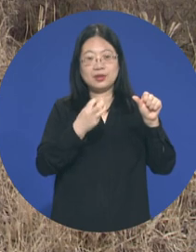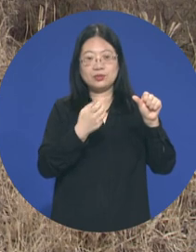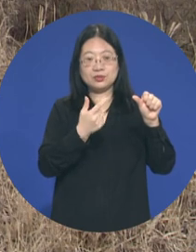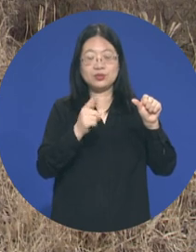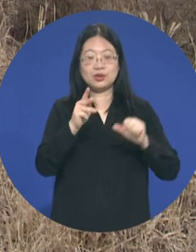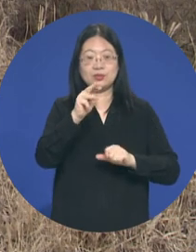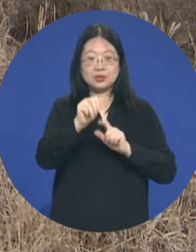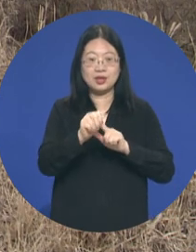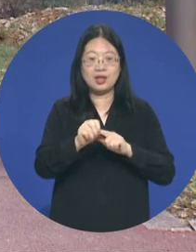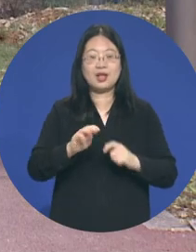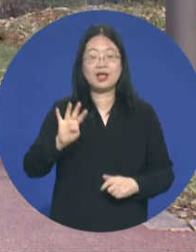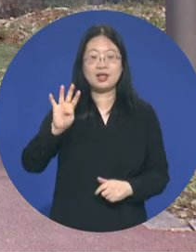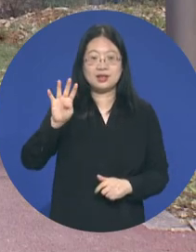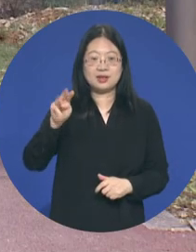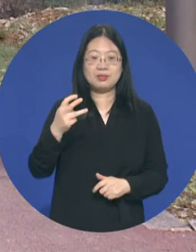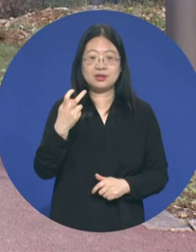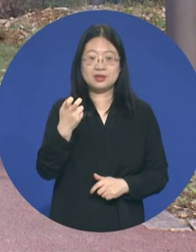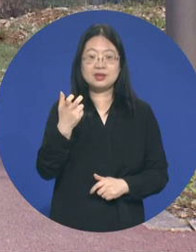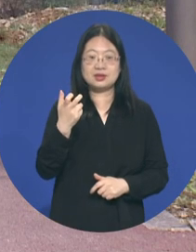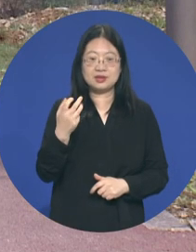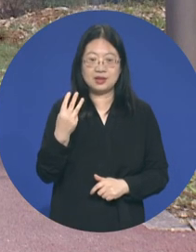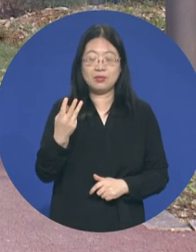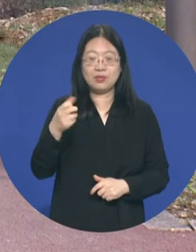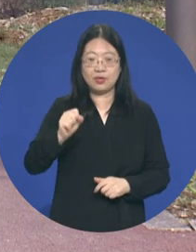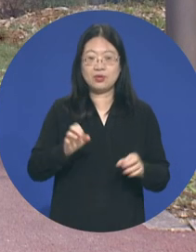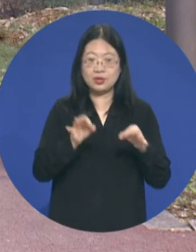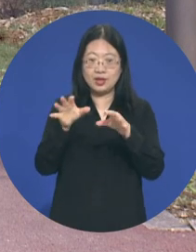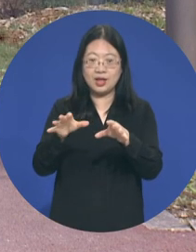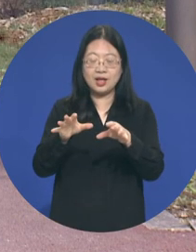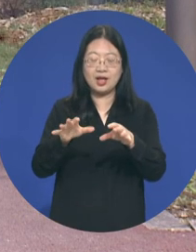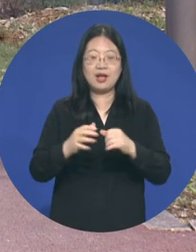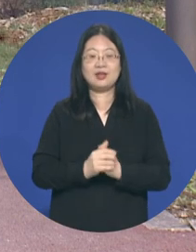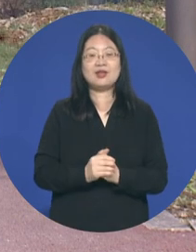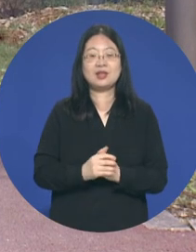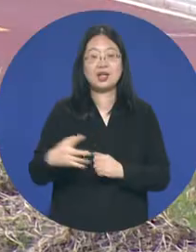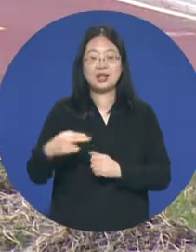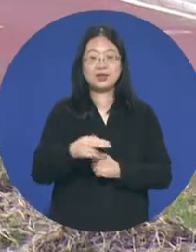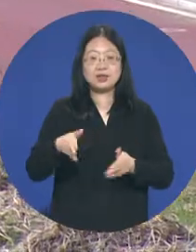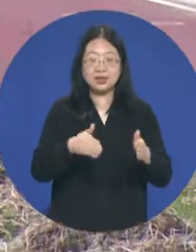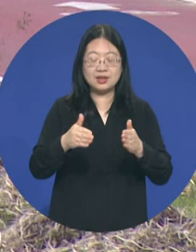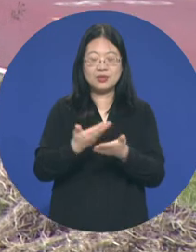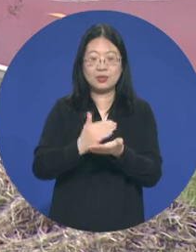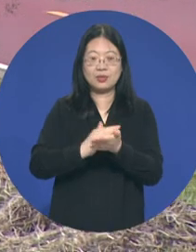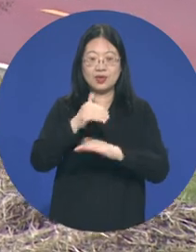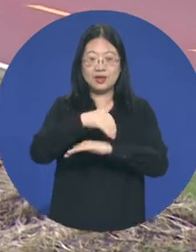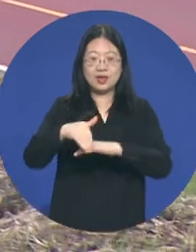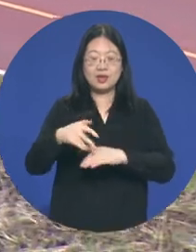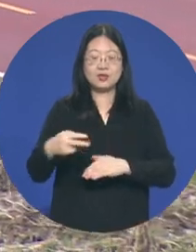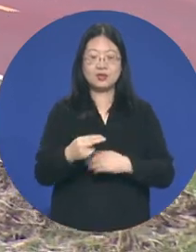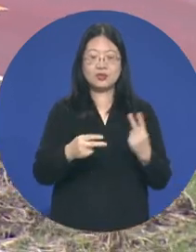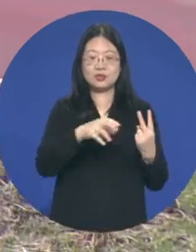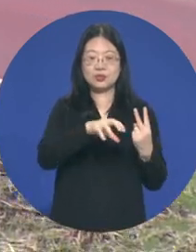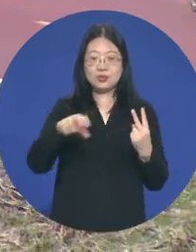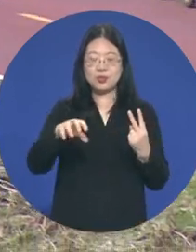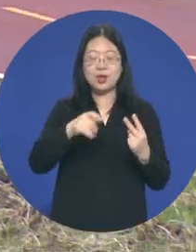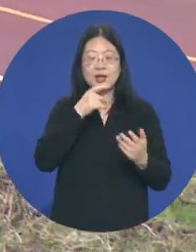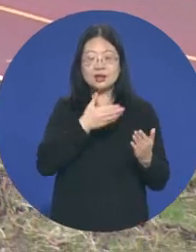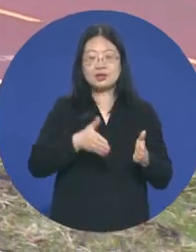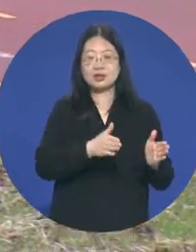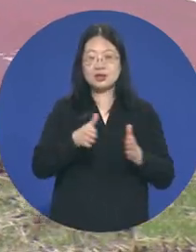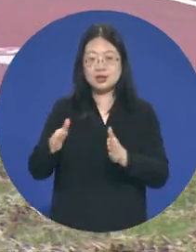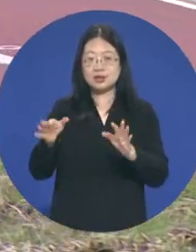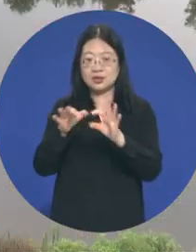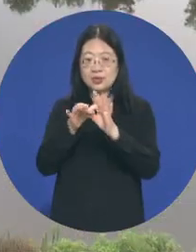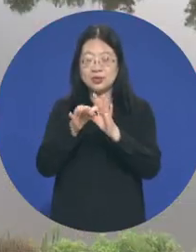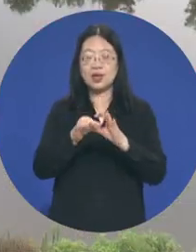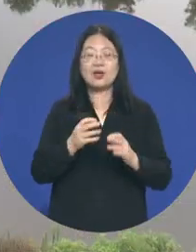473억 원을 투입해 단절된 하천기를 정비할 계획입니다 단절된 두 곳의 하천 길이 연결되면